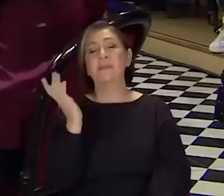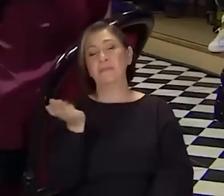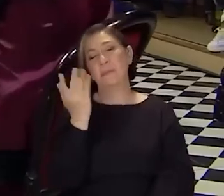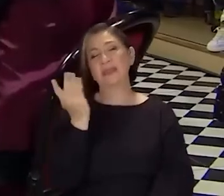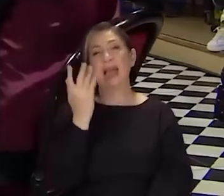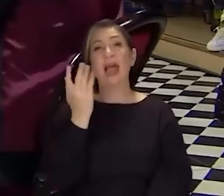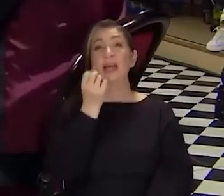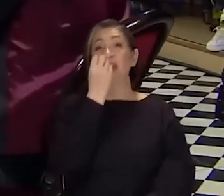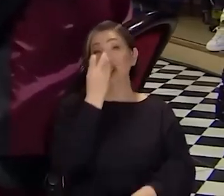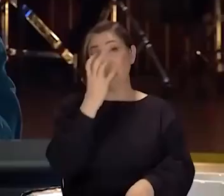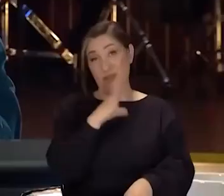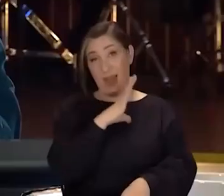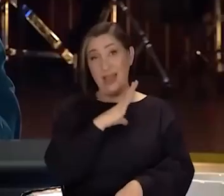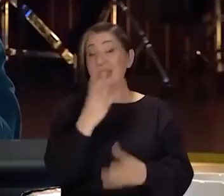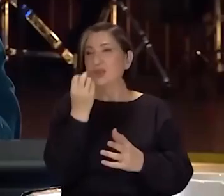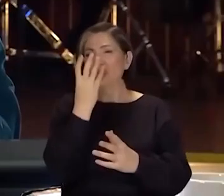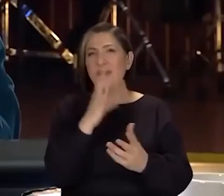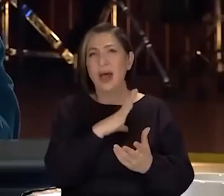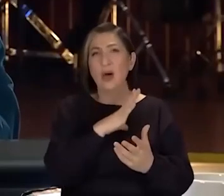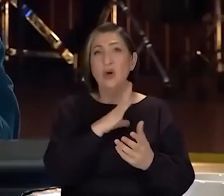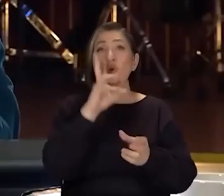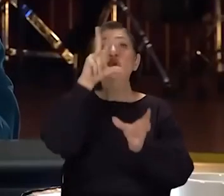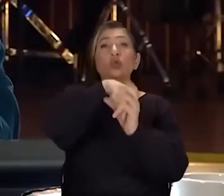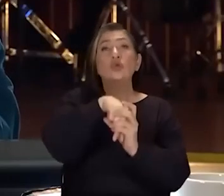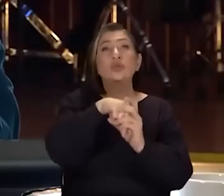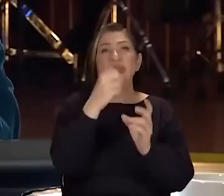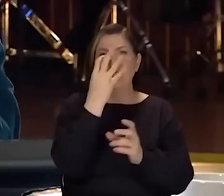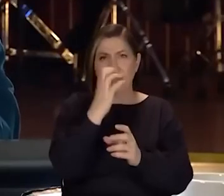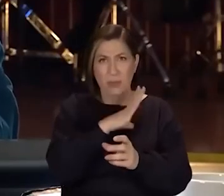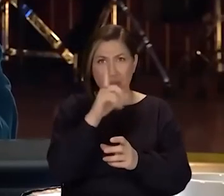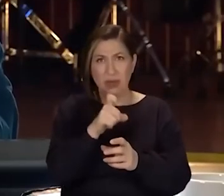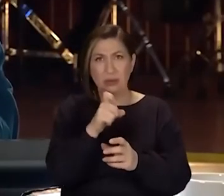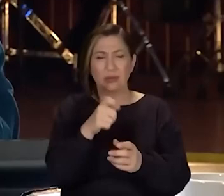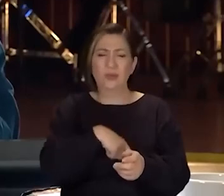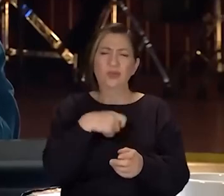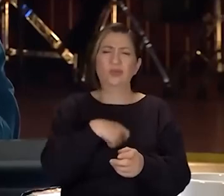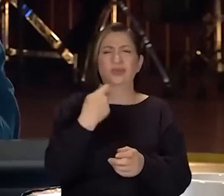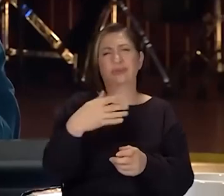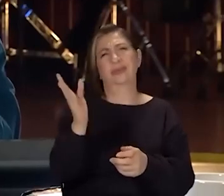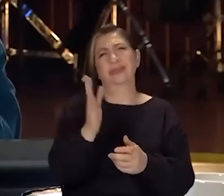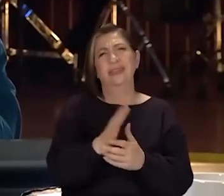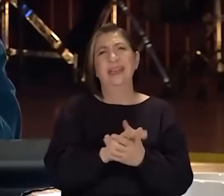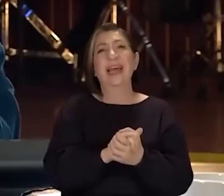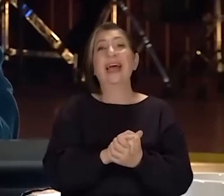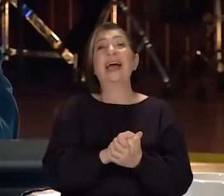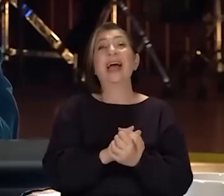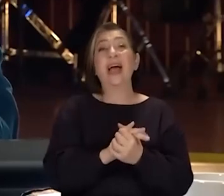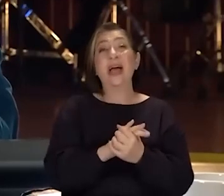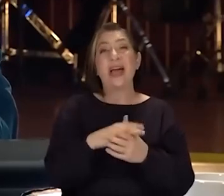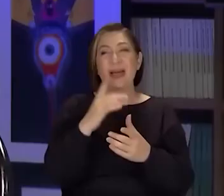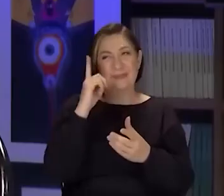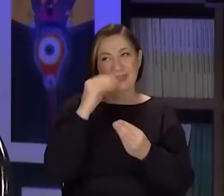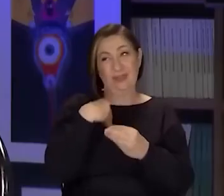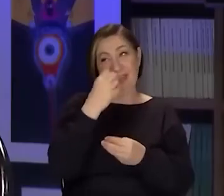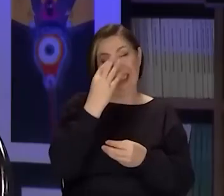Mesela şey, çiçek var. Çiçek, ne çiçeği var? Üçü bir arada diye çiçek mi var? Ya atıyorsun ya. Çiçek dedi. Hay, çiçek. Ben